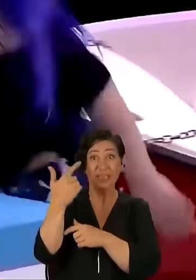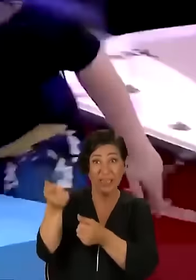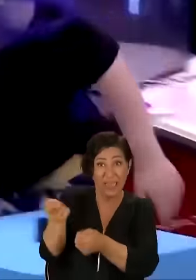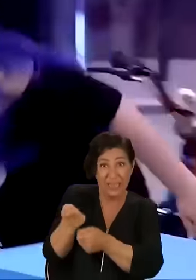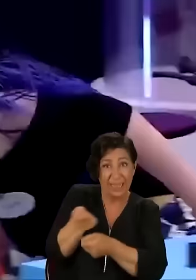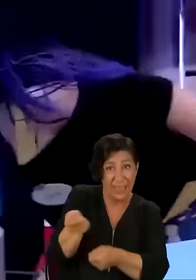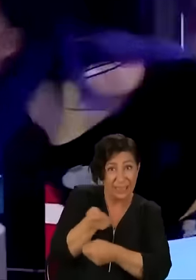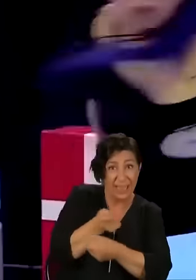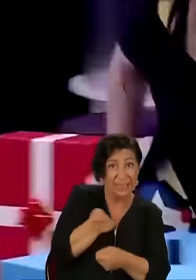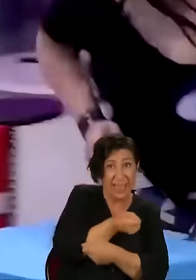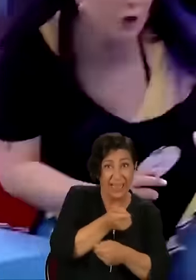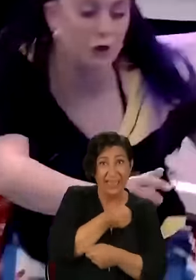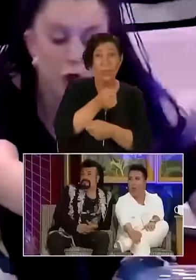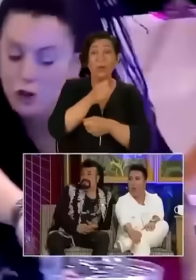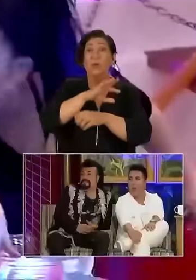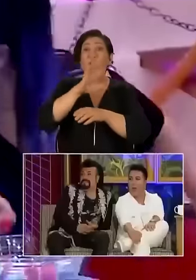Tek. Oldu.